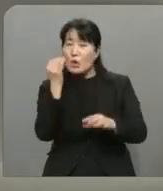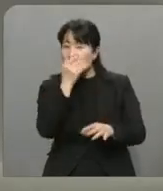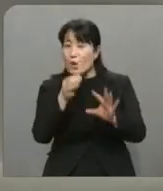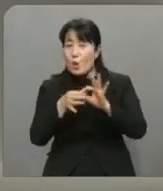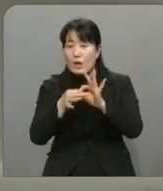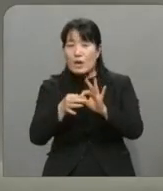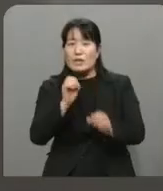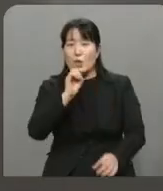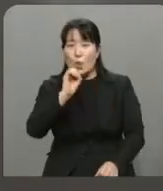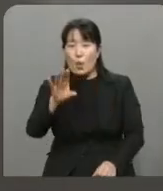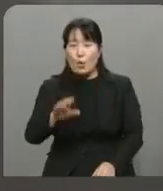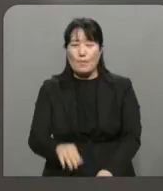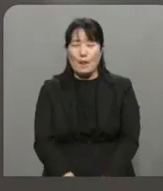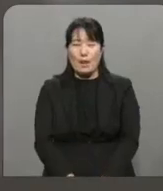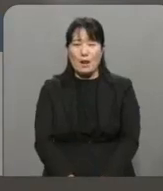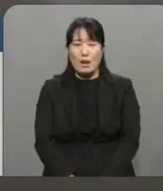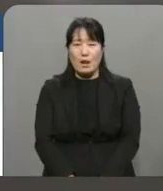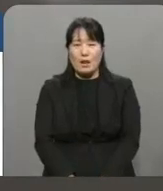겁니다. 자기한테